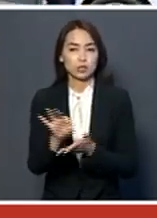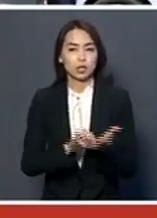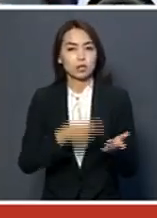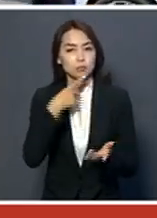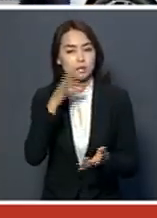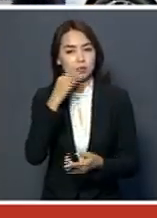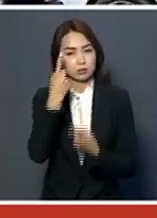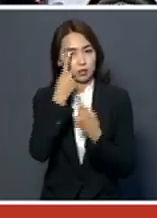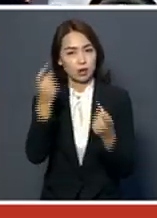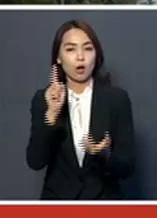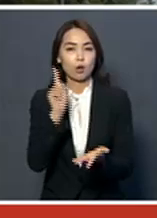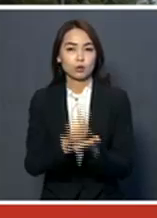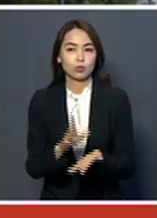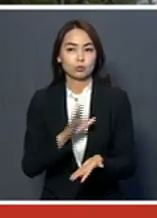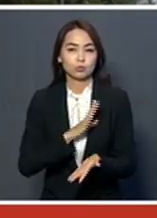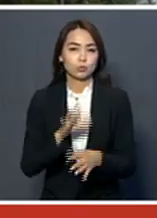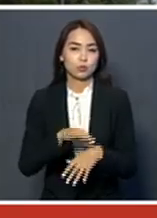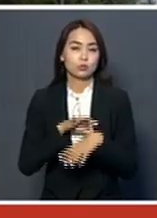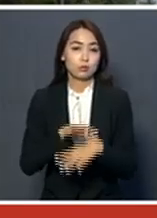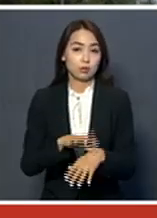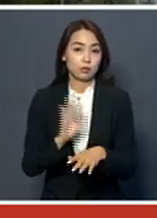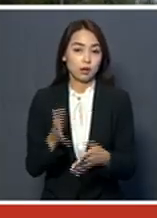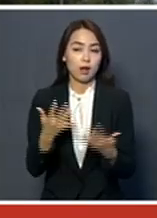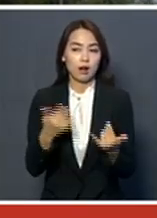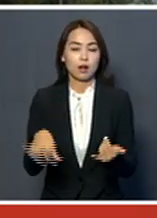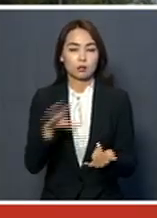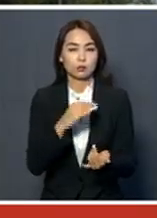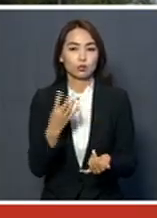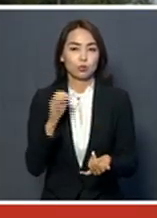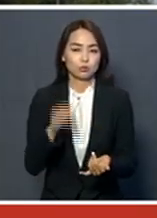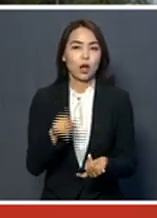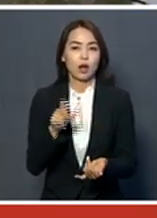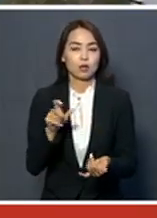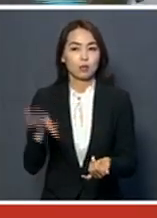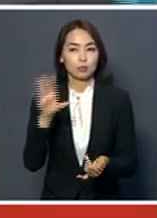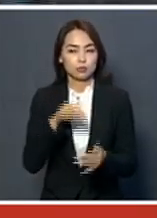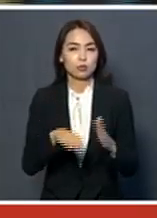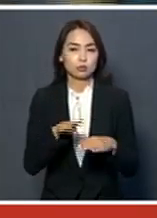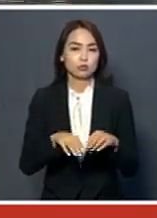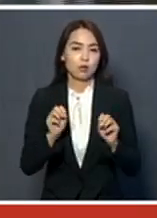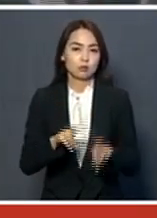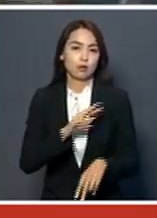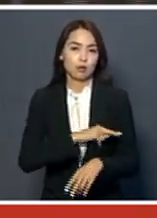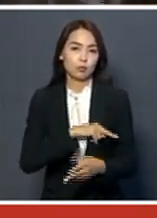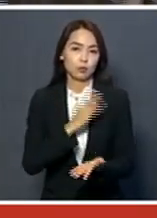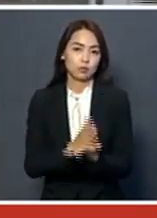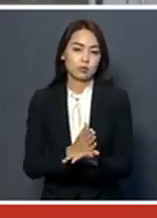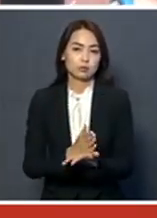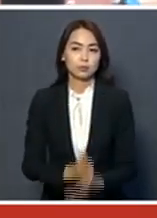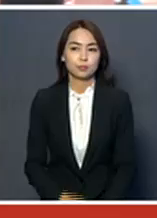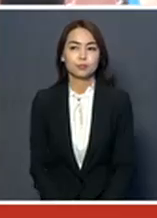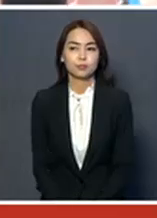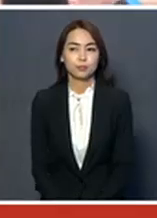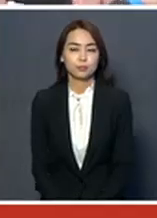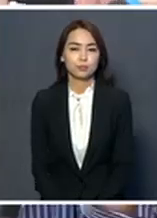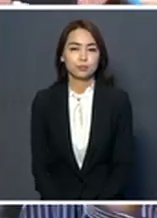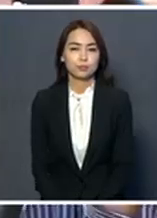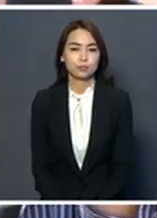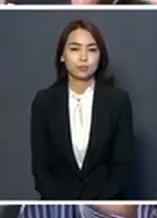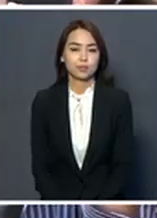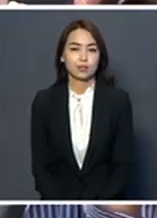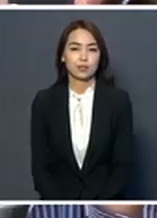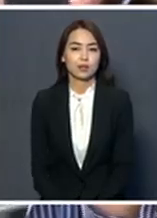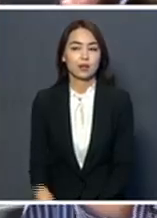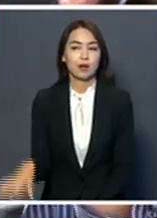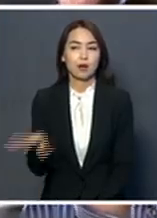полицей көмегіне жүгінуге бола. Шаһарда 400-дей тергеуші маман жұмыс істеп жатыр. Бәрі басылсын,